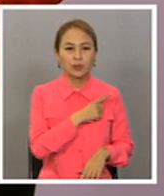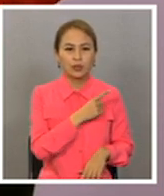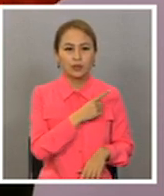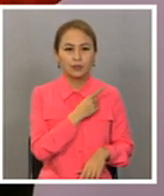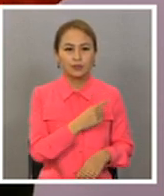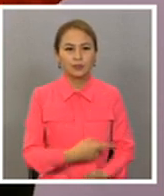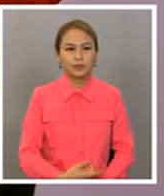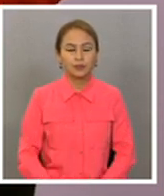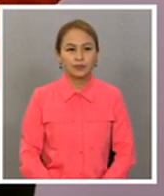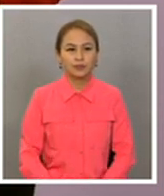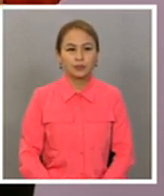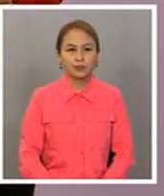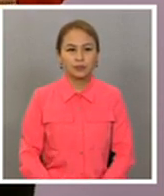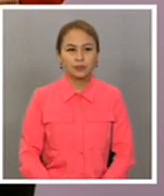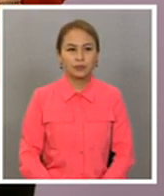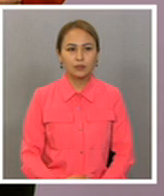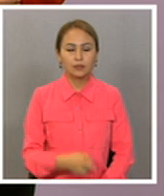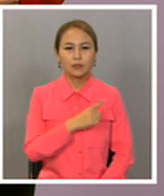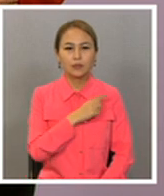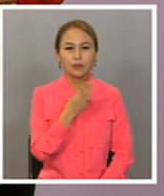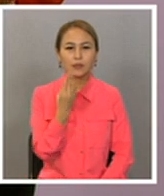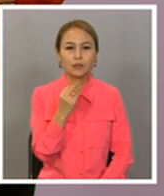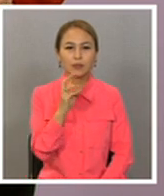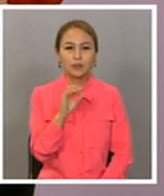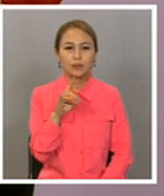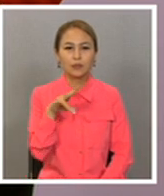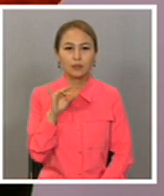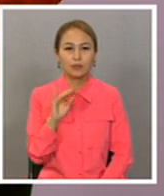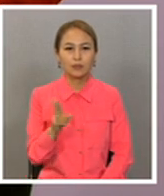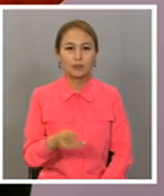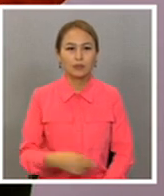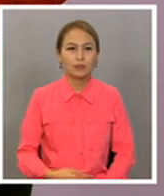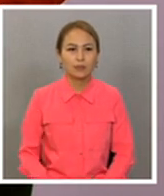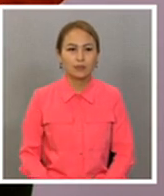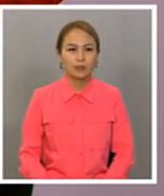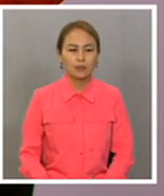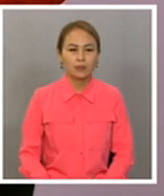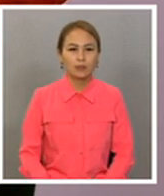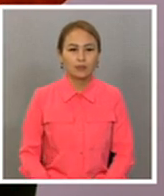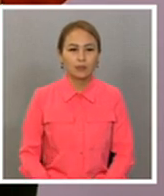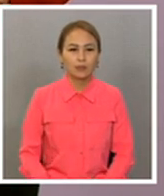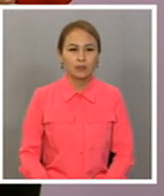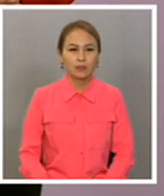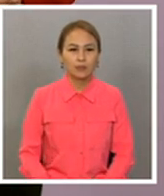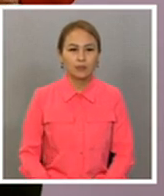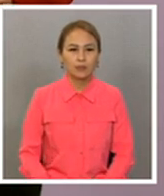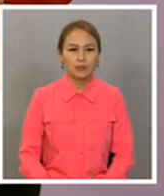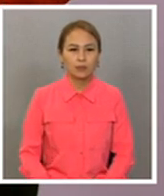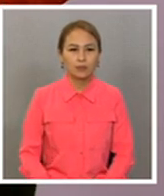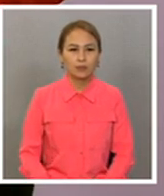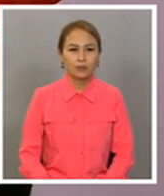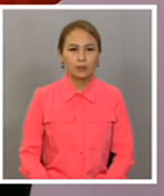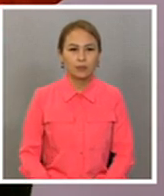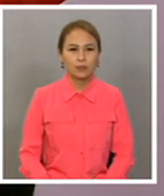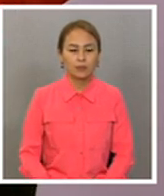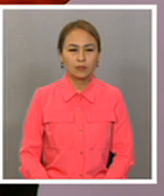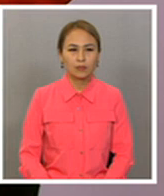Шебер, шеберлік. Кім шебер, не шеберлік?